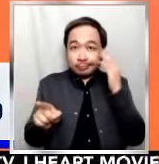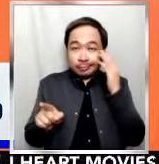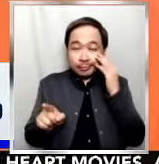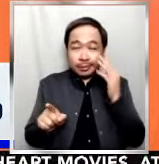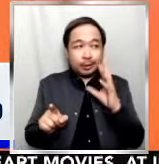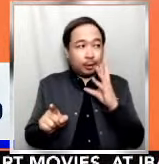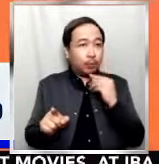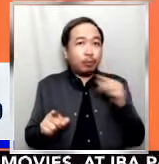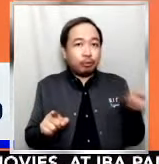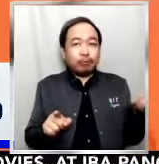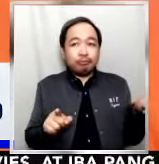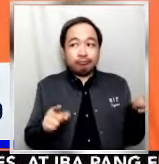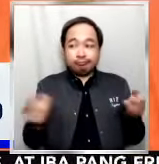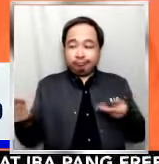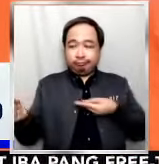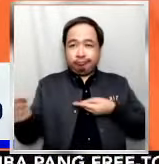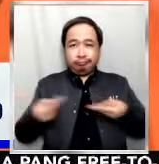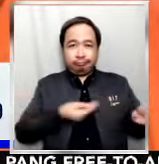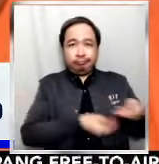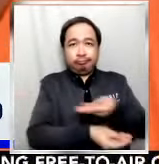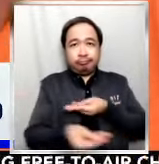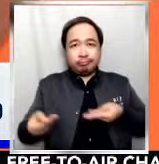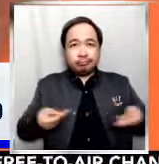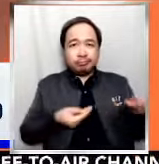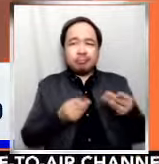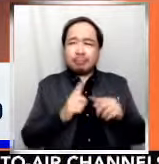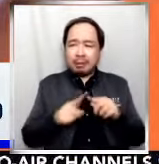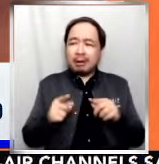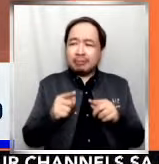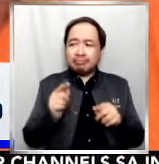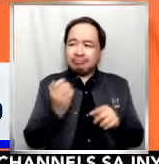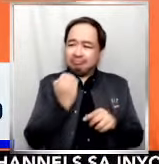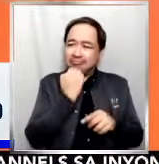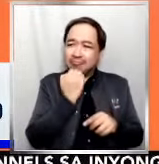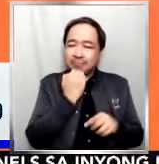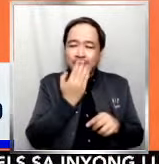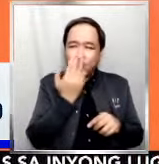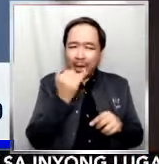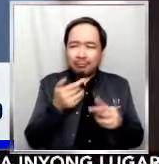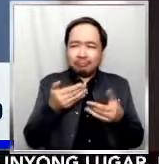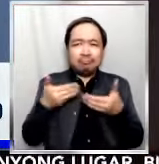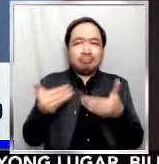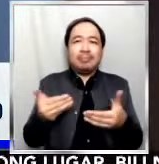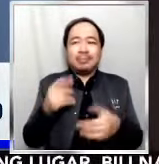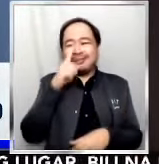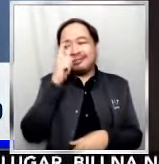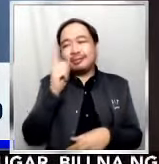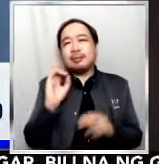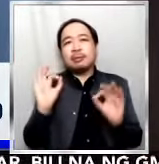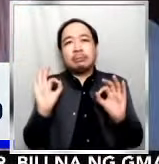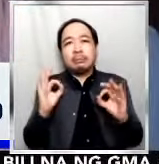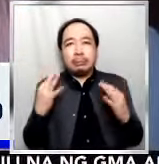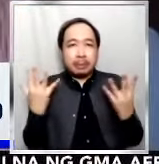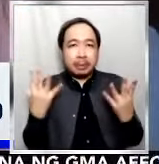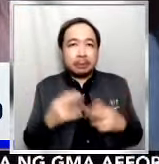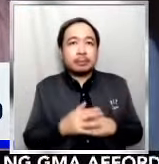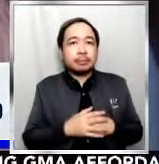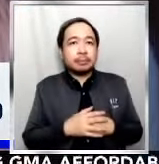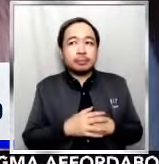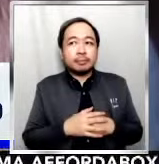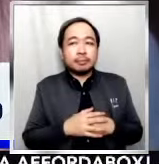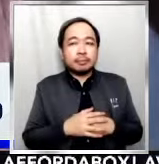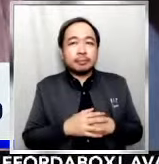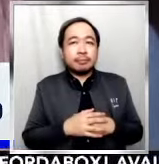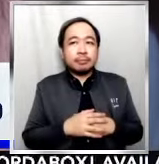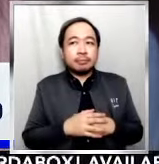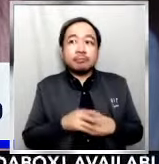namin. Bakit niyo po ginawa, sir? Wala nga talaga po makain po, sir. Mama. Inarkilan po kasi ako niyan. Alam niyo po na mga baril